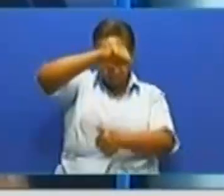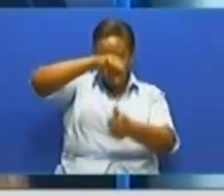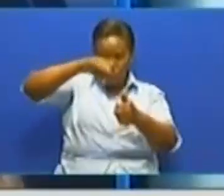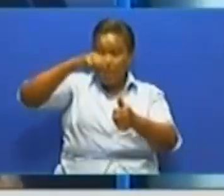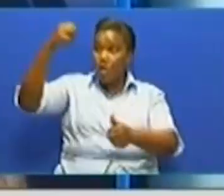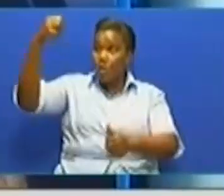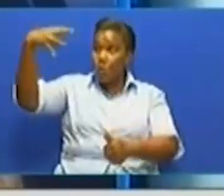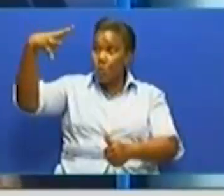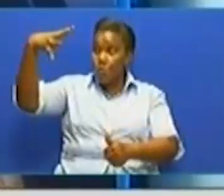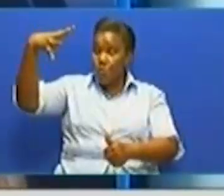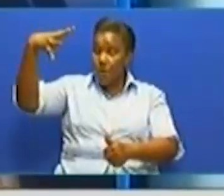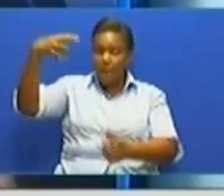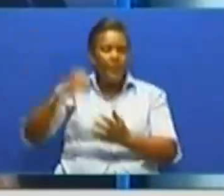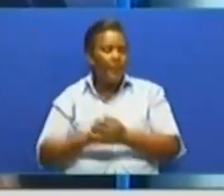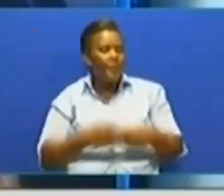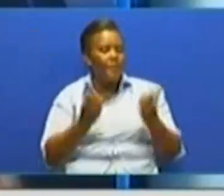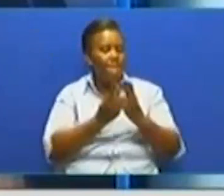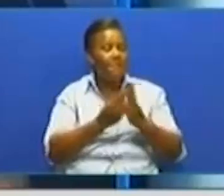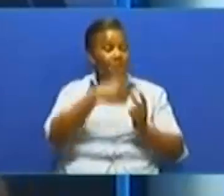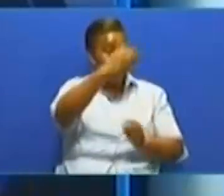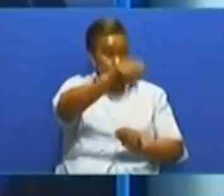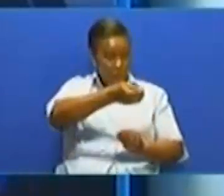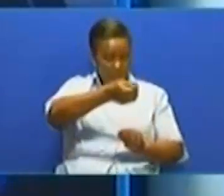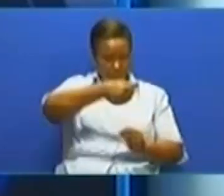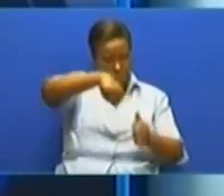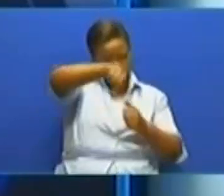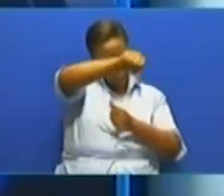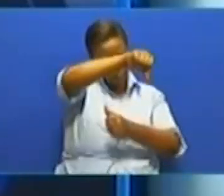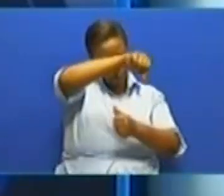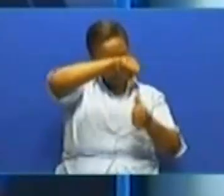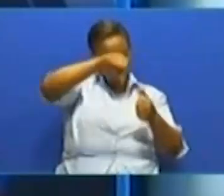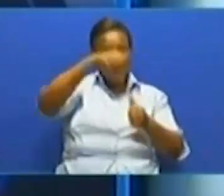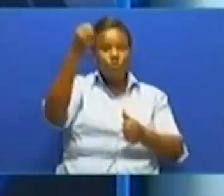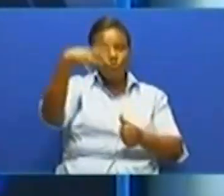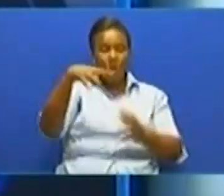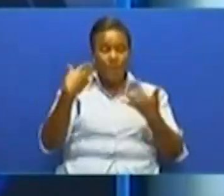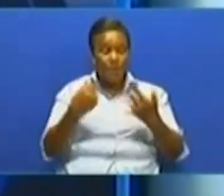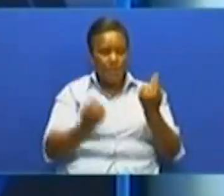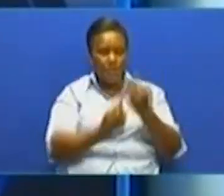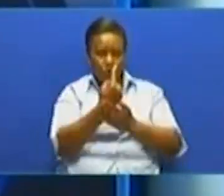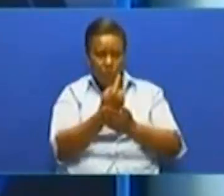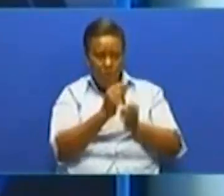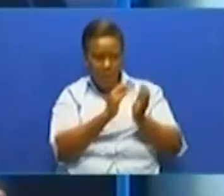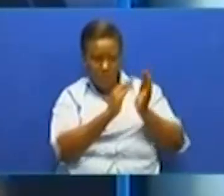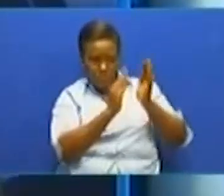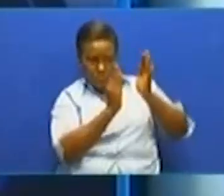mzunguko wa mwezi kuzunguka dunia. Kwa vile kuna muinamo hivi, kwa wakati zinakutana hivi,